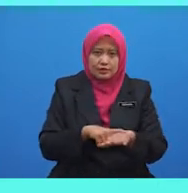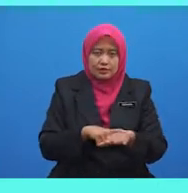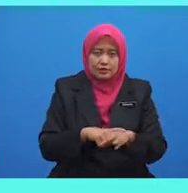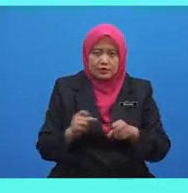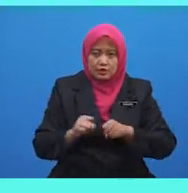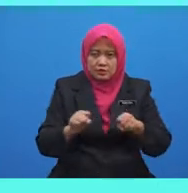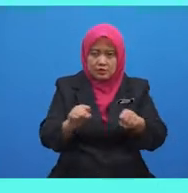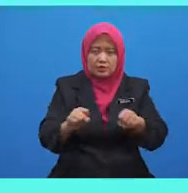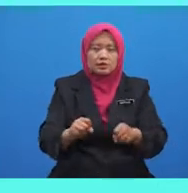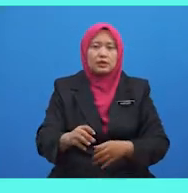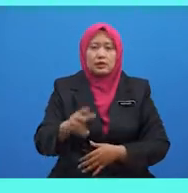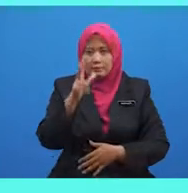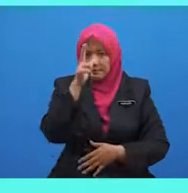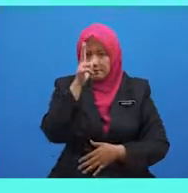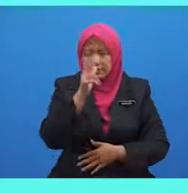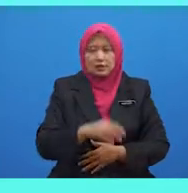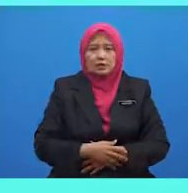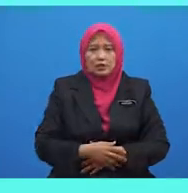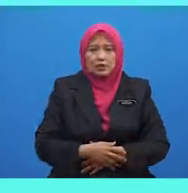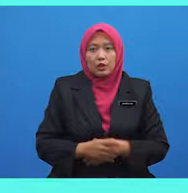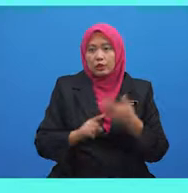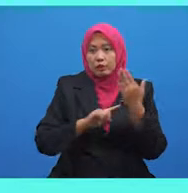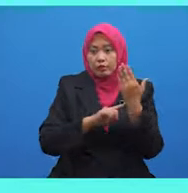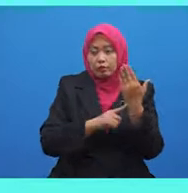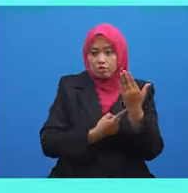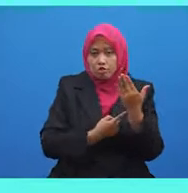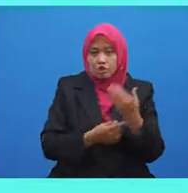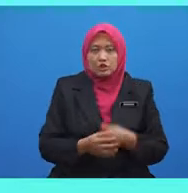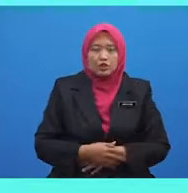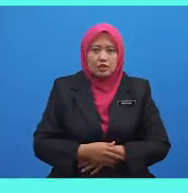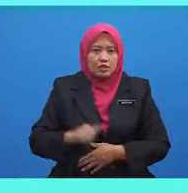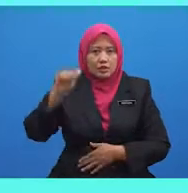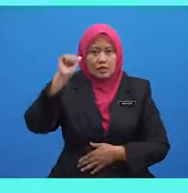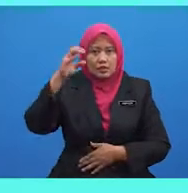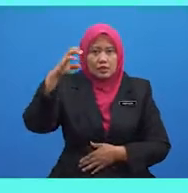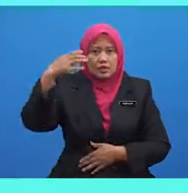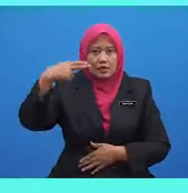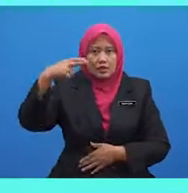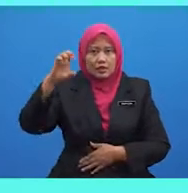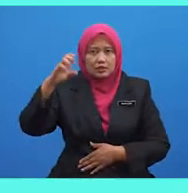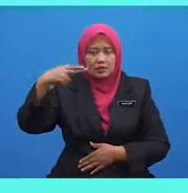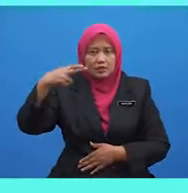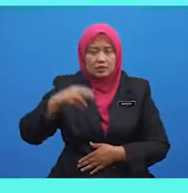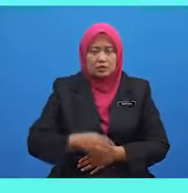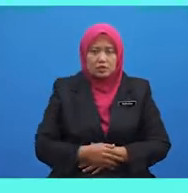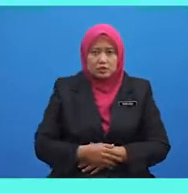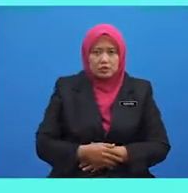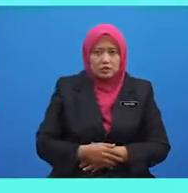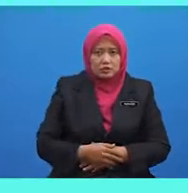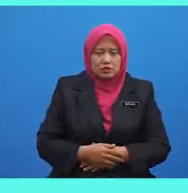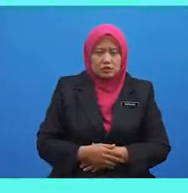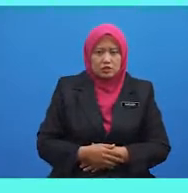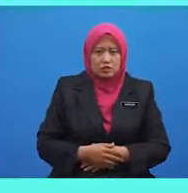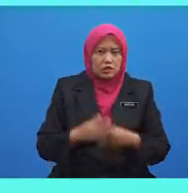Perang 100 Tahun. Perang ini bermula apabila Aceh menyerang Johor kerana perdagangan Aceh